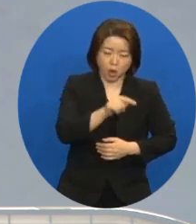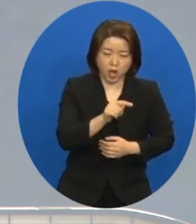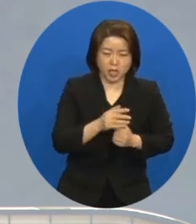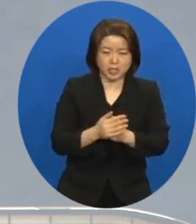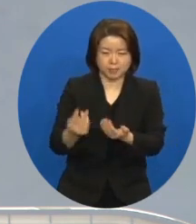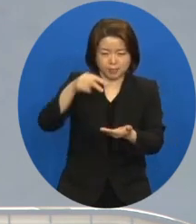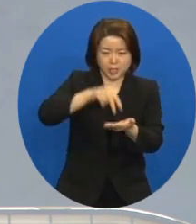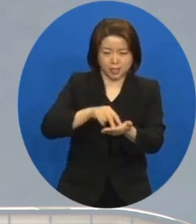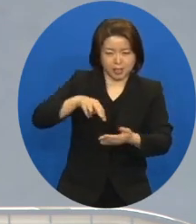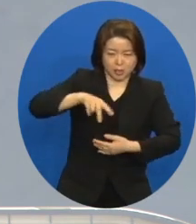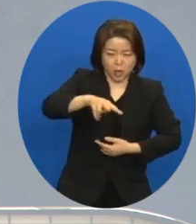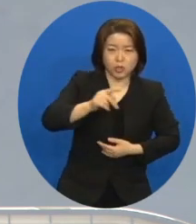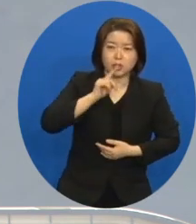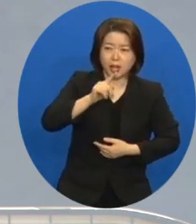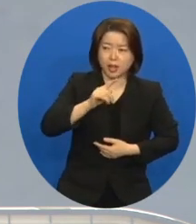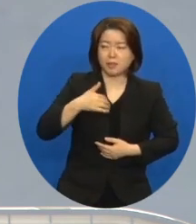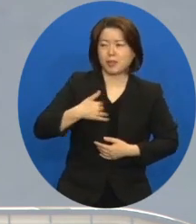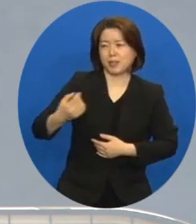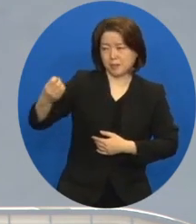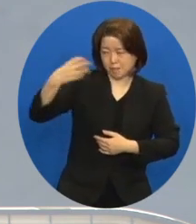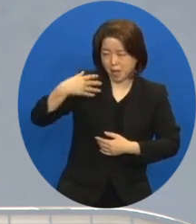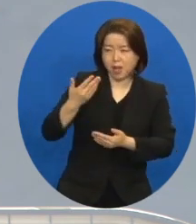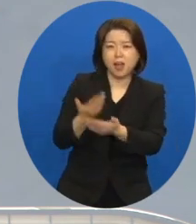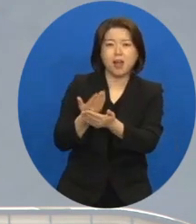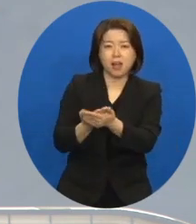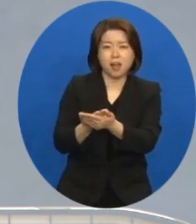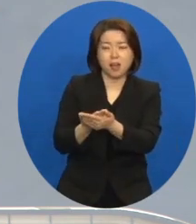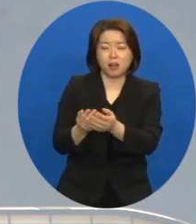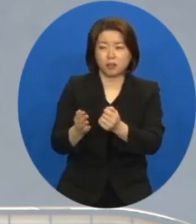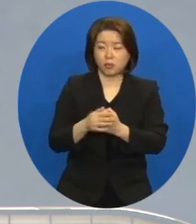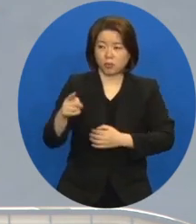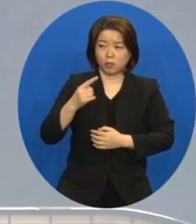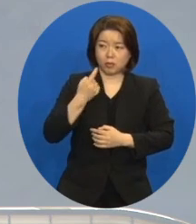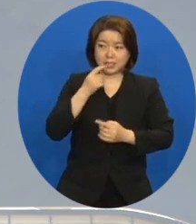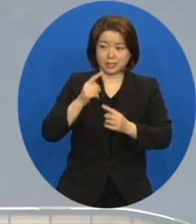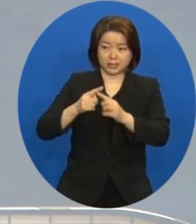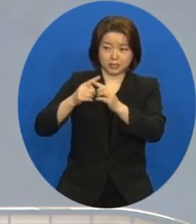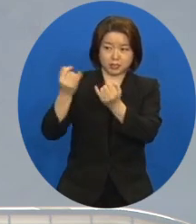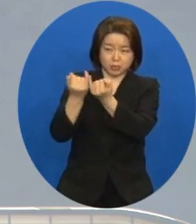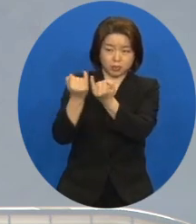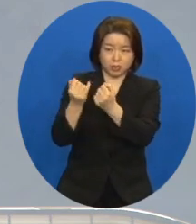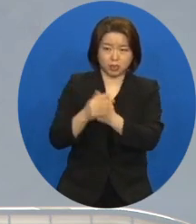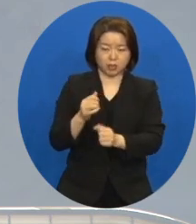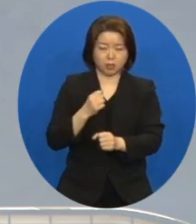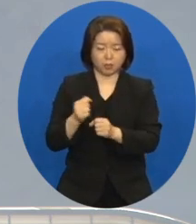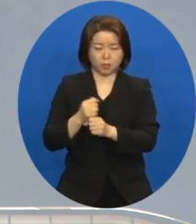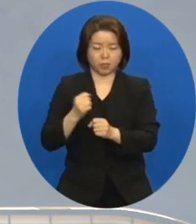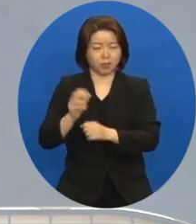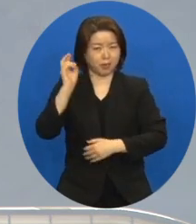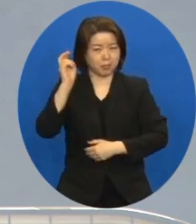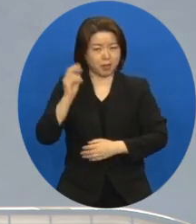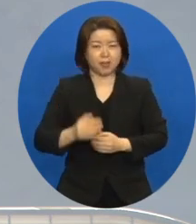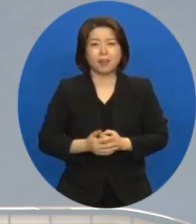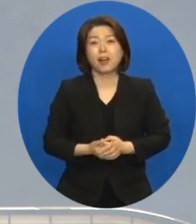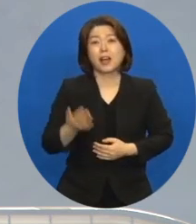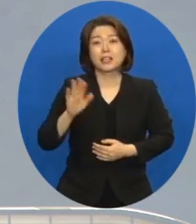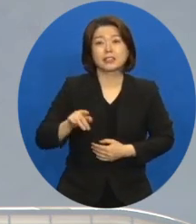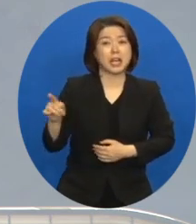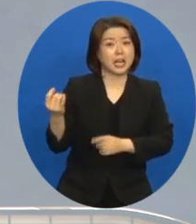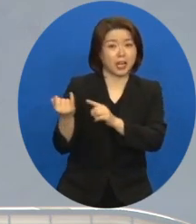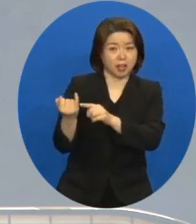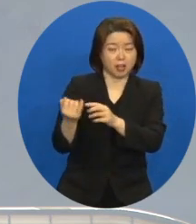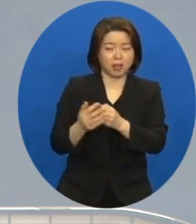걸으라. 꼭 그렇게 해주세요. 그 간호사가 얼마나 참 당황스러웠겠습니까? 근데 그